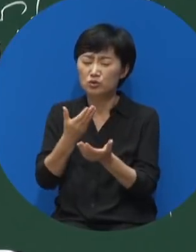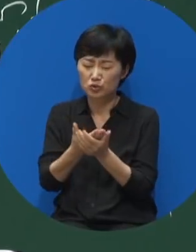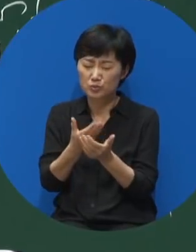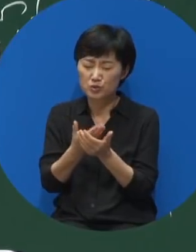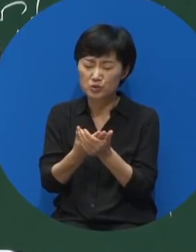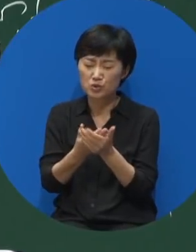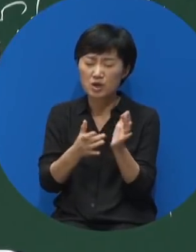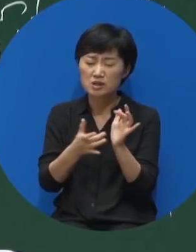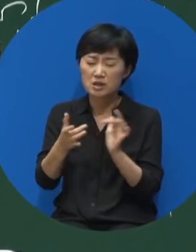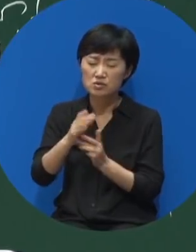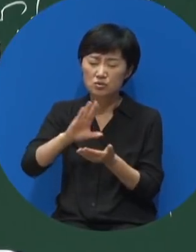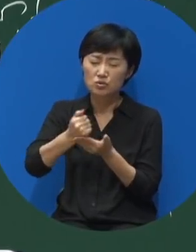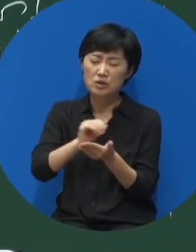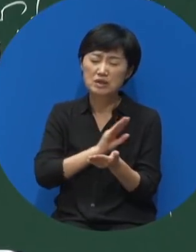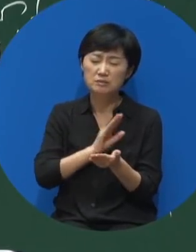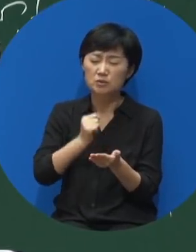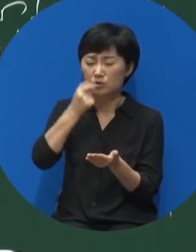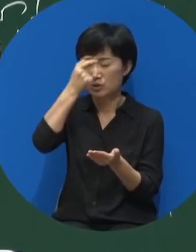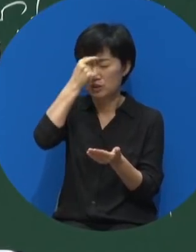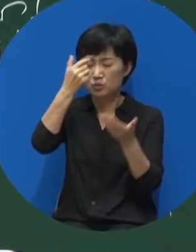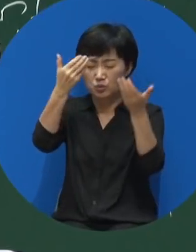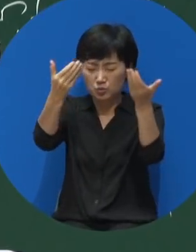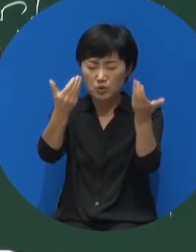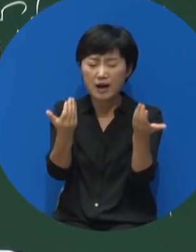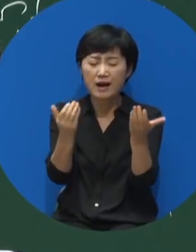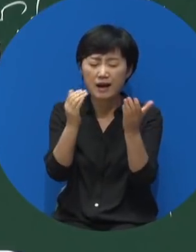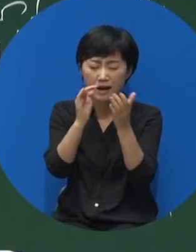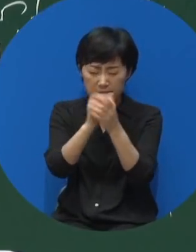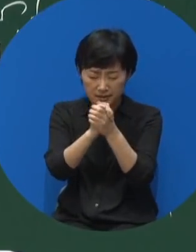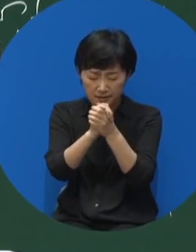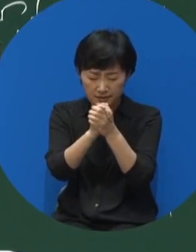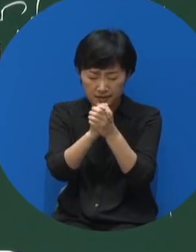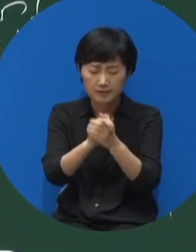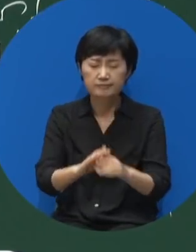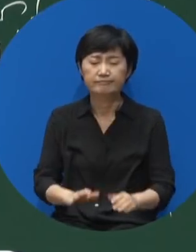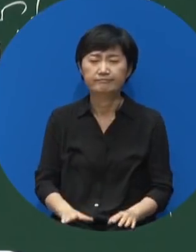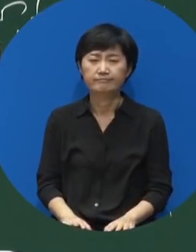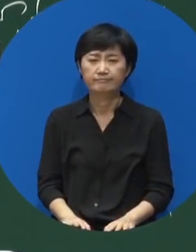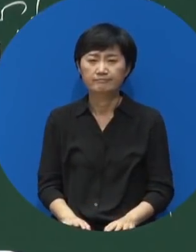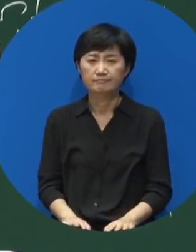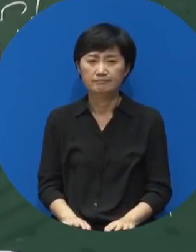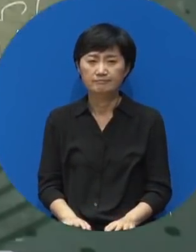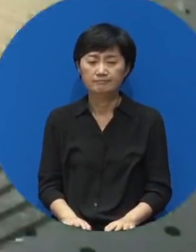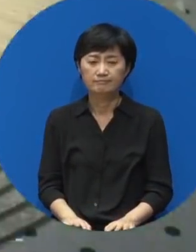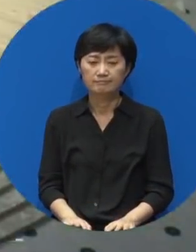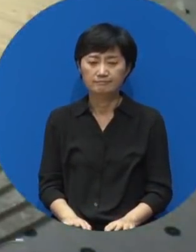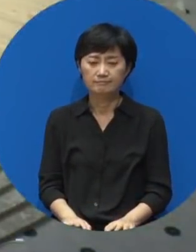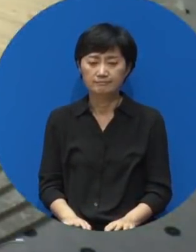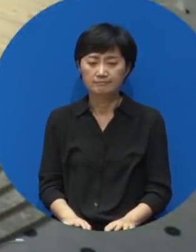예수 그리스도 이름으로 기도하옵나이다. 아멘. 奉耶稣基督的名祷告，阿门。